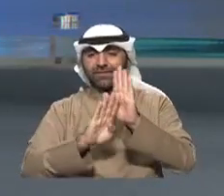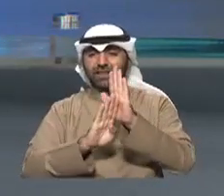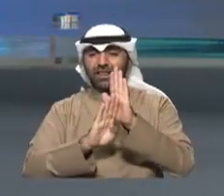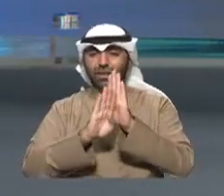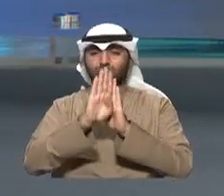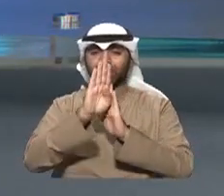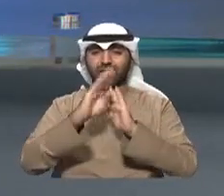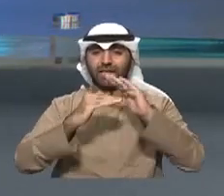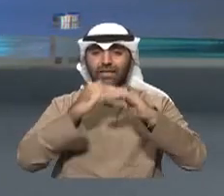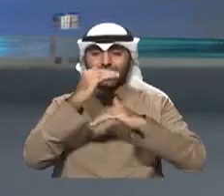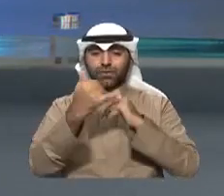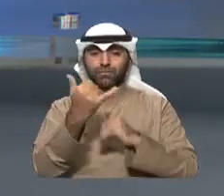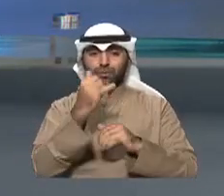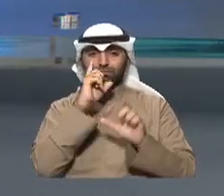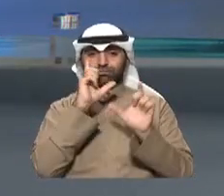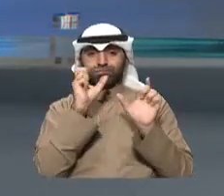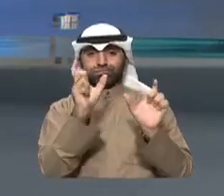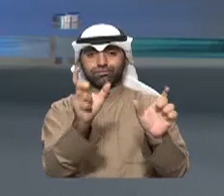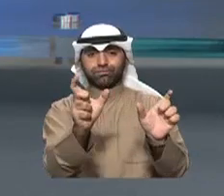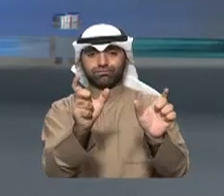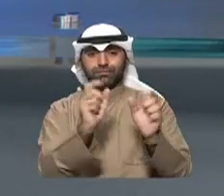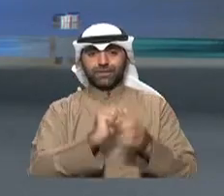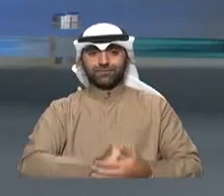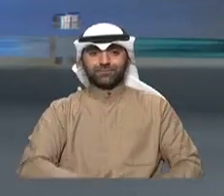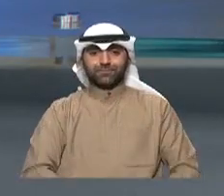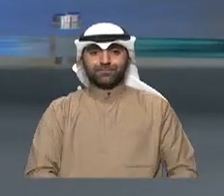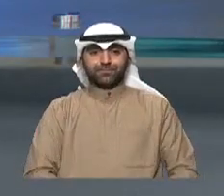واستقرار المنظومة الإلكترونية.